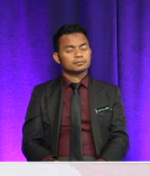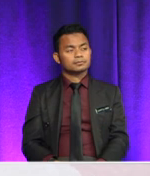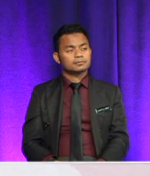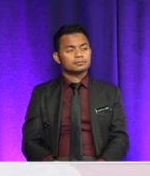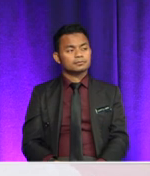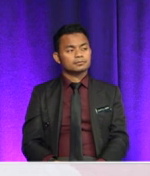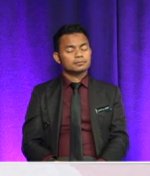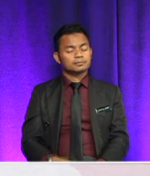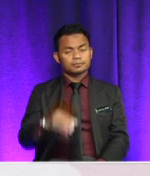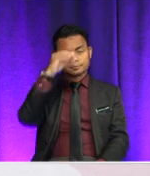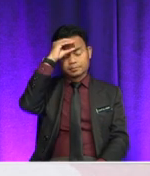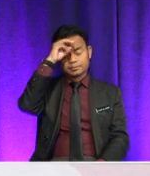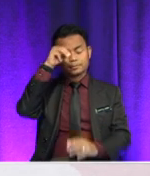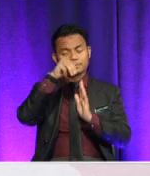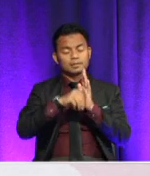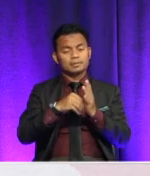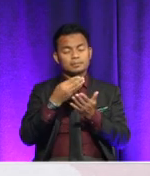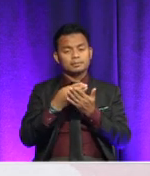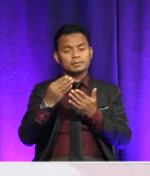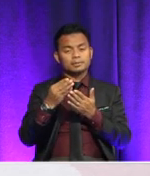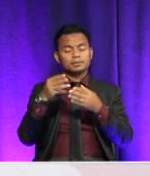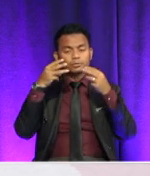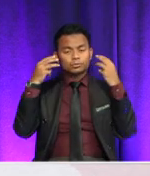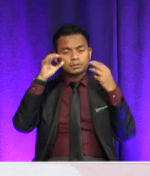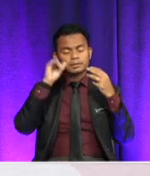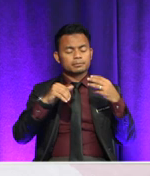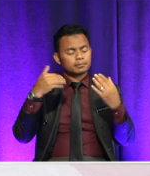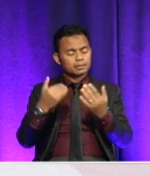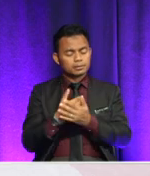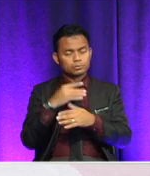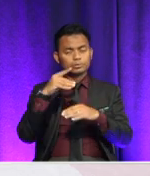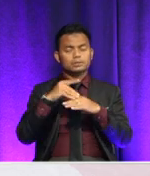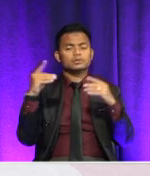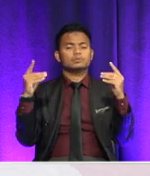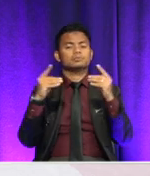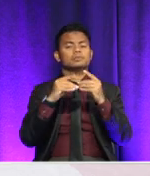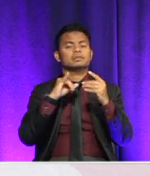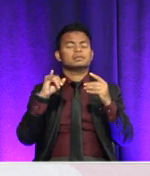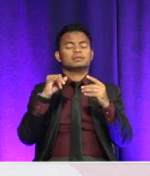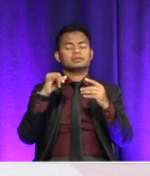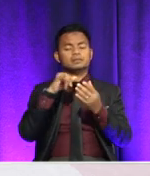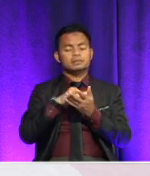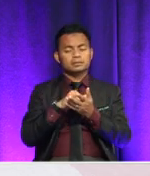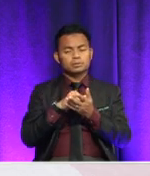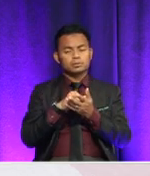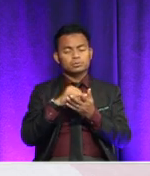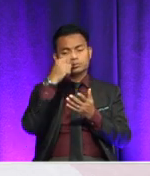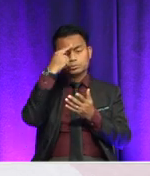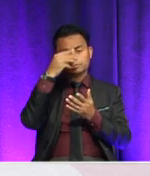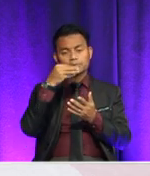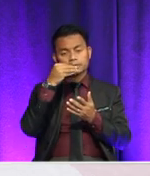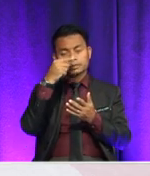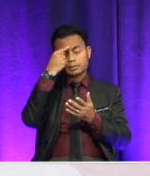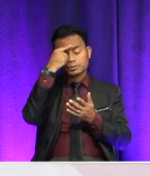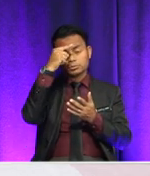Abang memberi kucing yang baru dijumpainya itu makanan untuk mengelakkan kucing itu daripada kelaparan